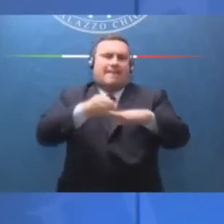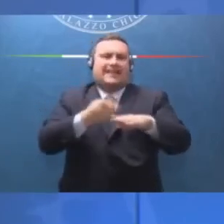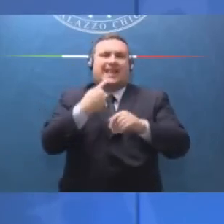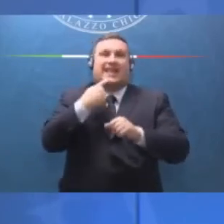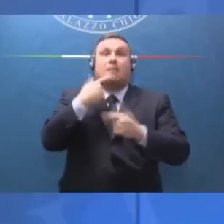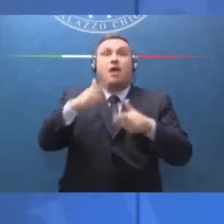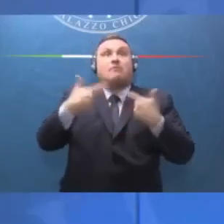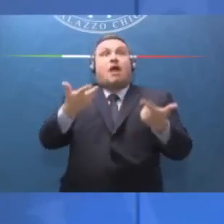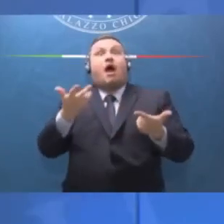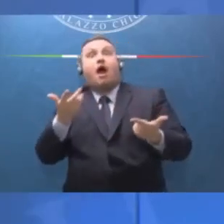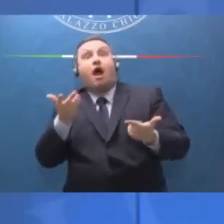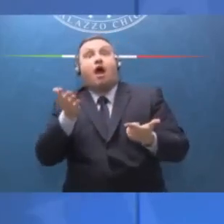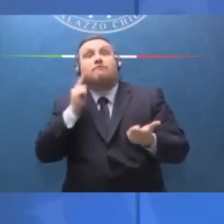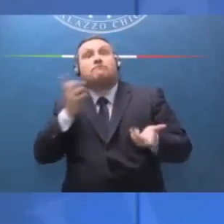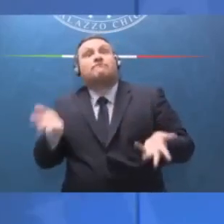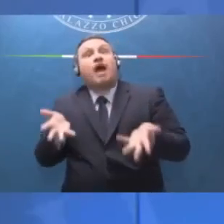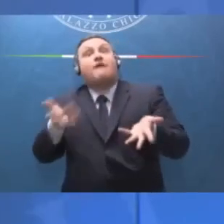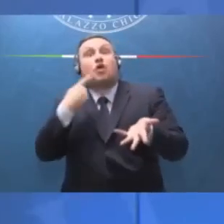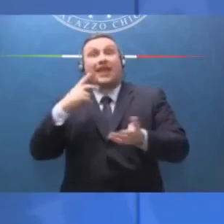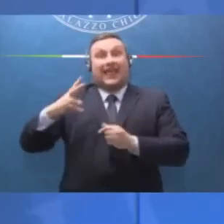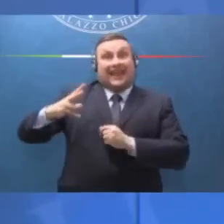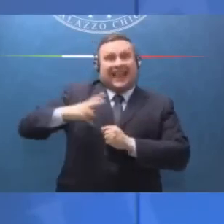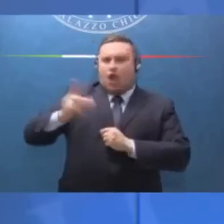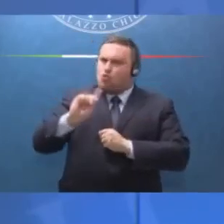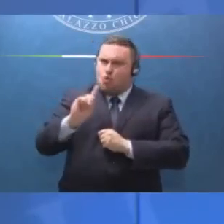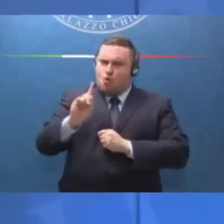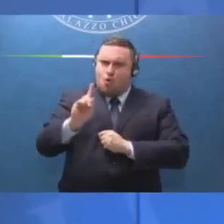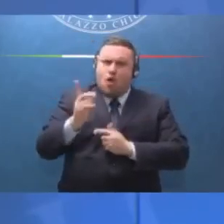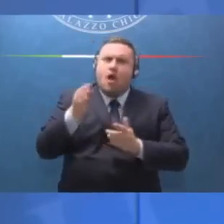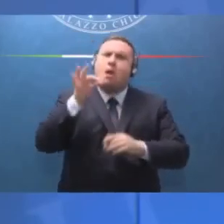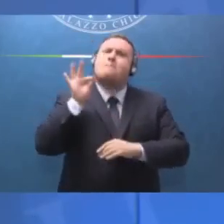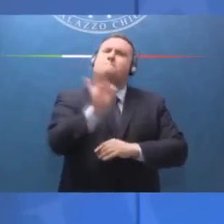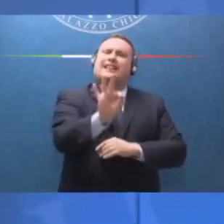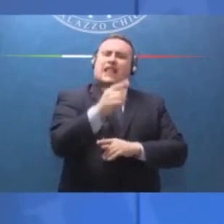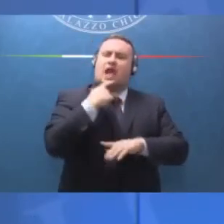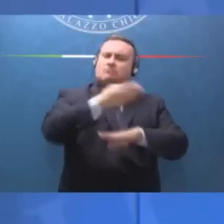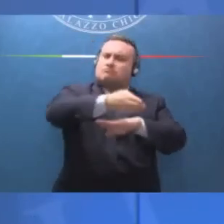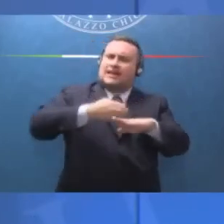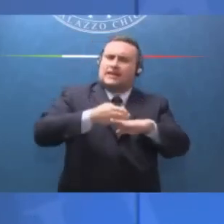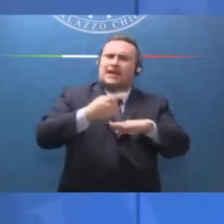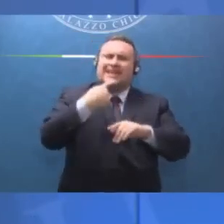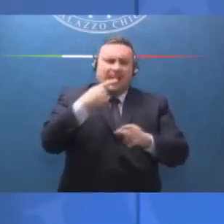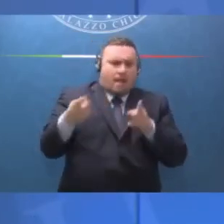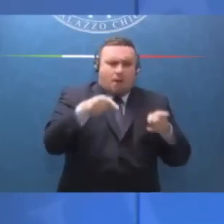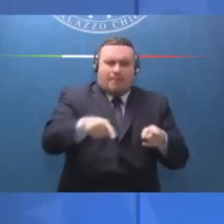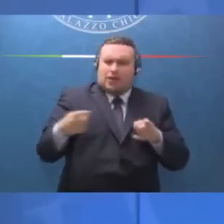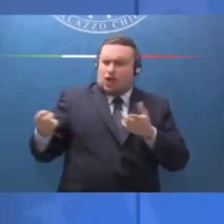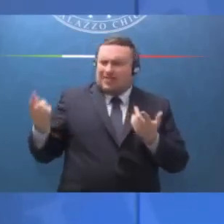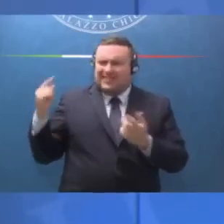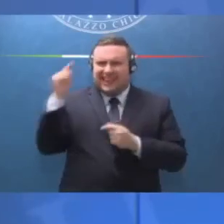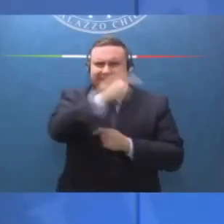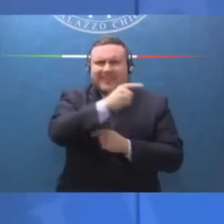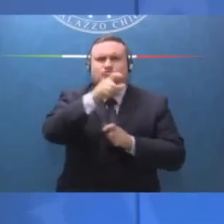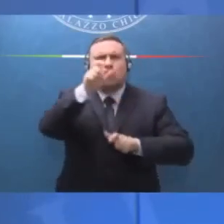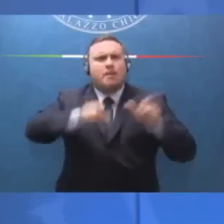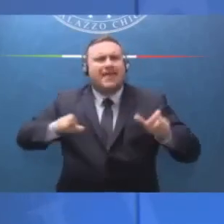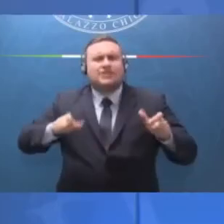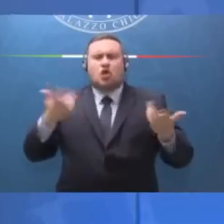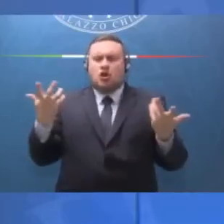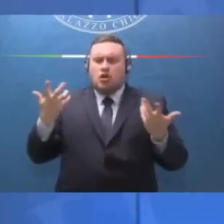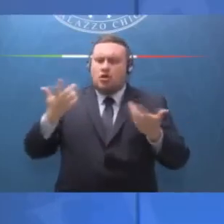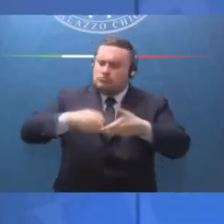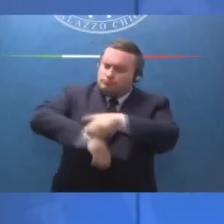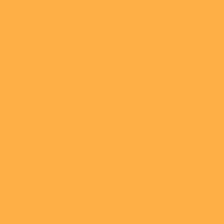i ricchi, è una misura che serve a riconoscere il lavoro e i sacrifici di chi in un momento così difficile riesce a